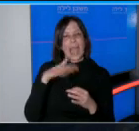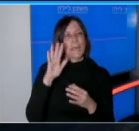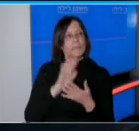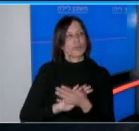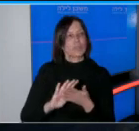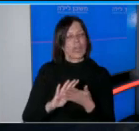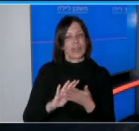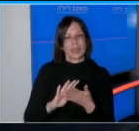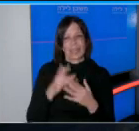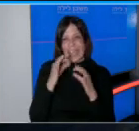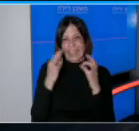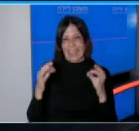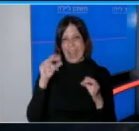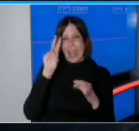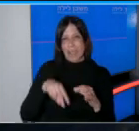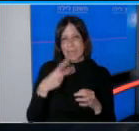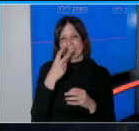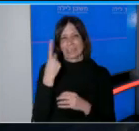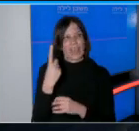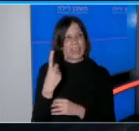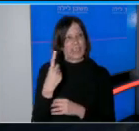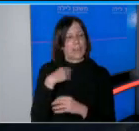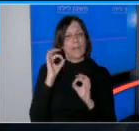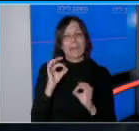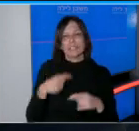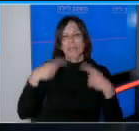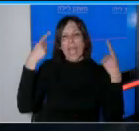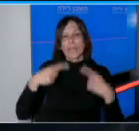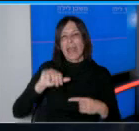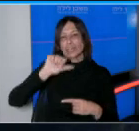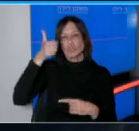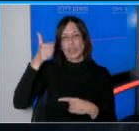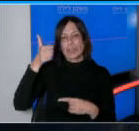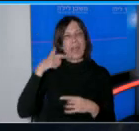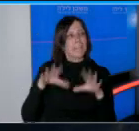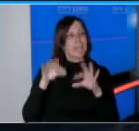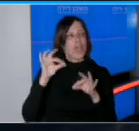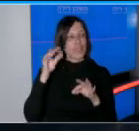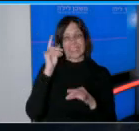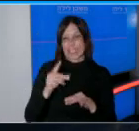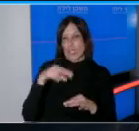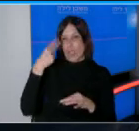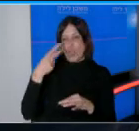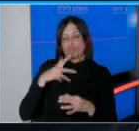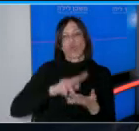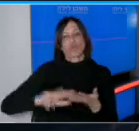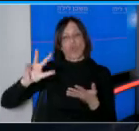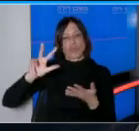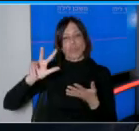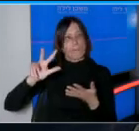תראו, התחילה 2021, אנחנו ממש בימים הראשונים שלה, והבחירות אמורות להיות עוד